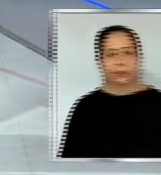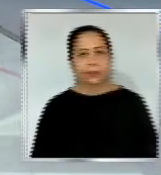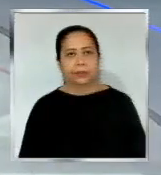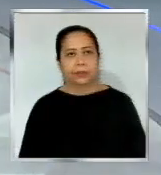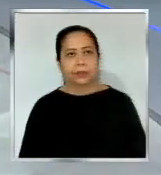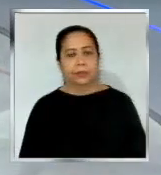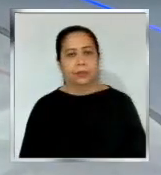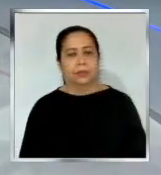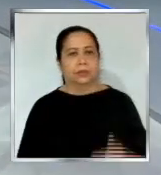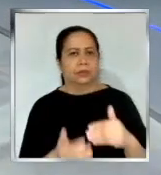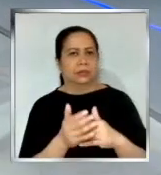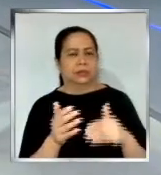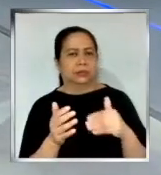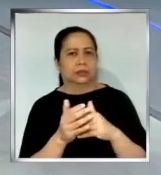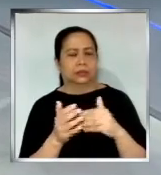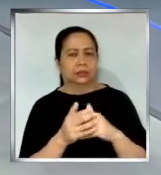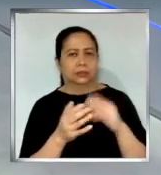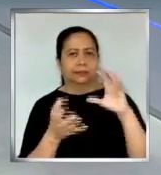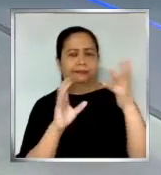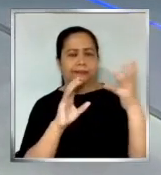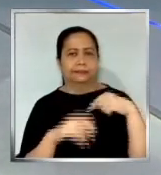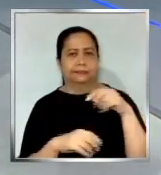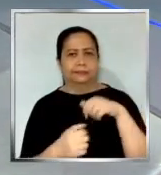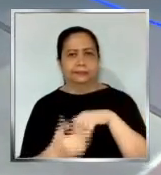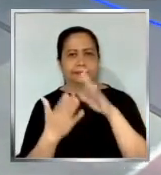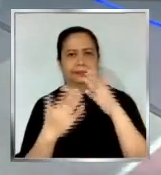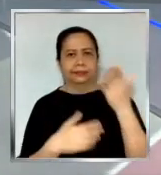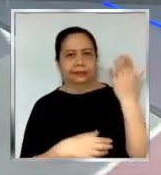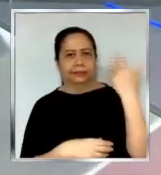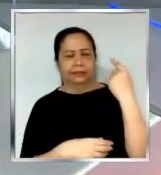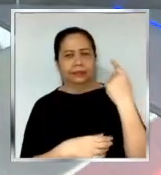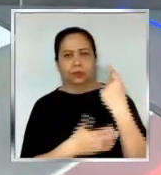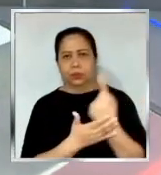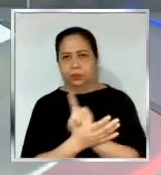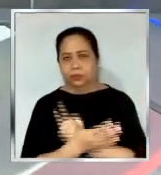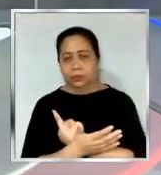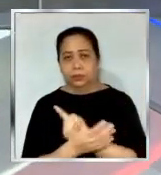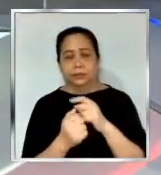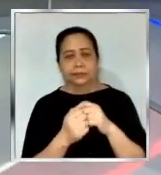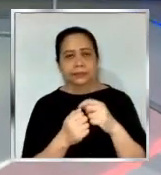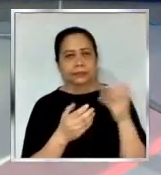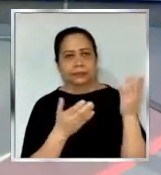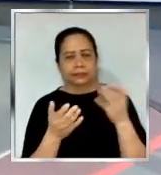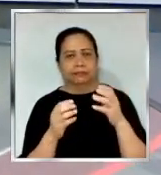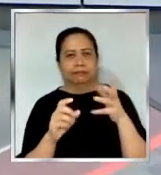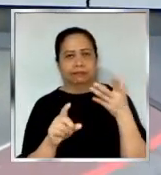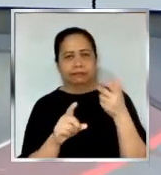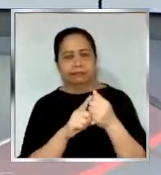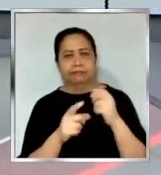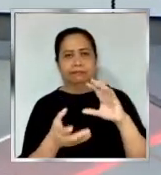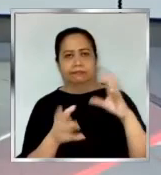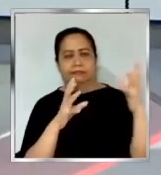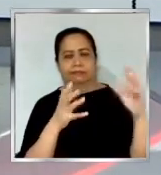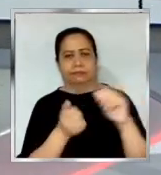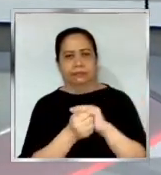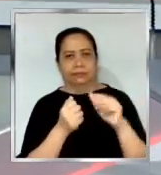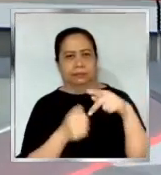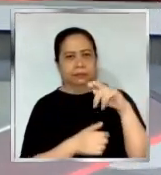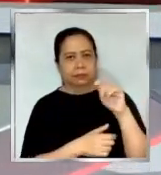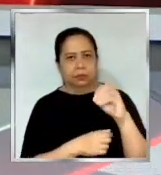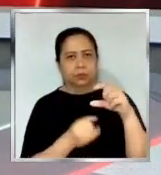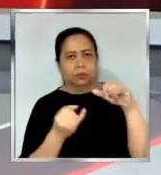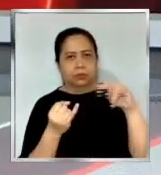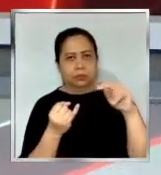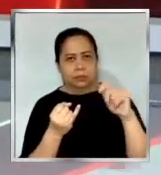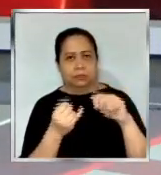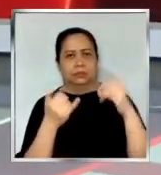Sunod-sunod na kalamidad ang ating hinarap nitong mga nakaraang linggo. Nagdulot ng pinsala sa bansa ang mga bagyong Pepito, Quinta at ngayon,